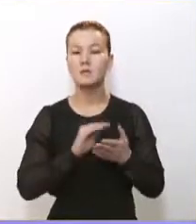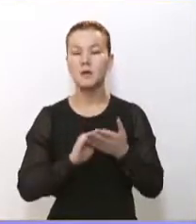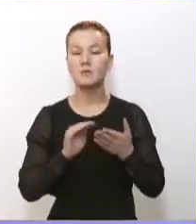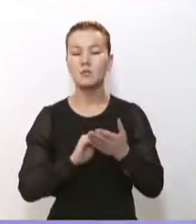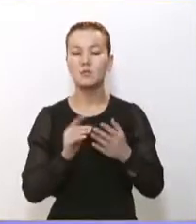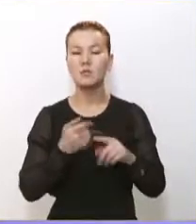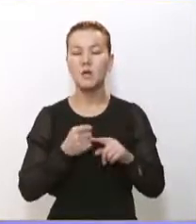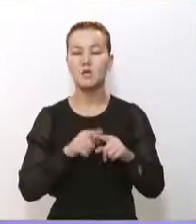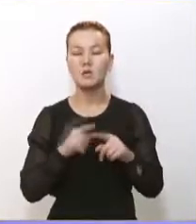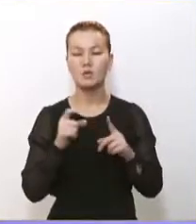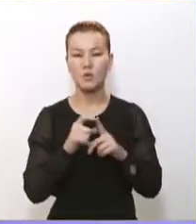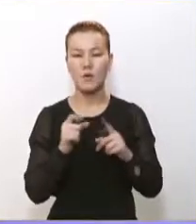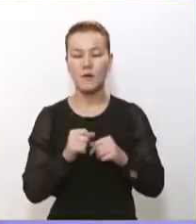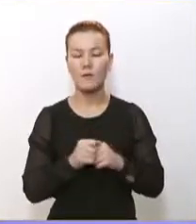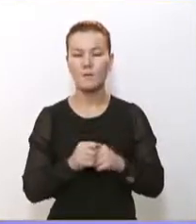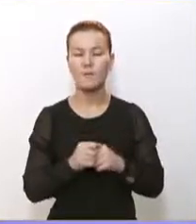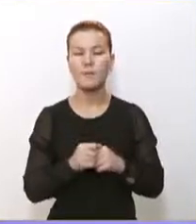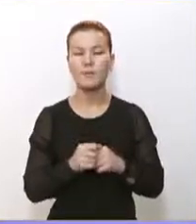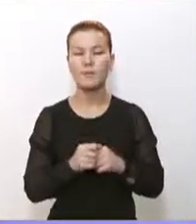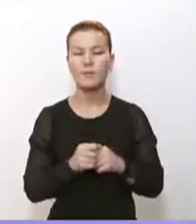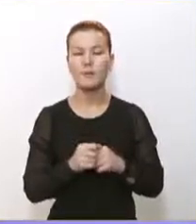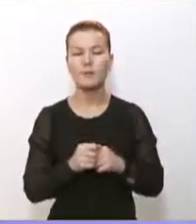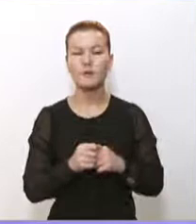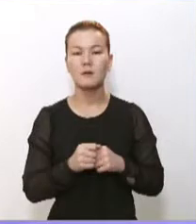Запишите это слово в тетради.